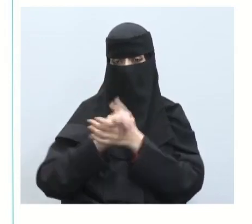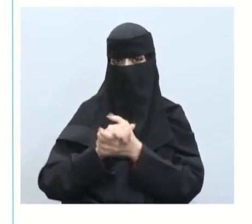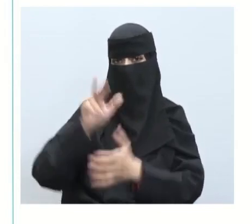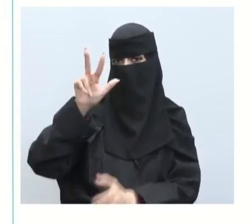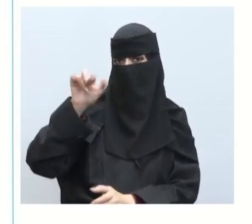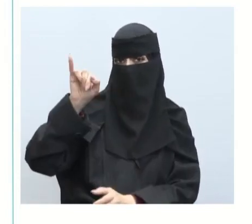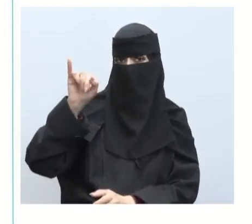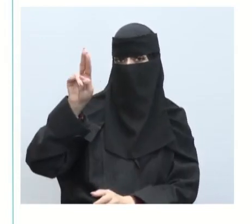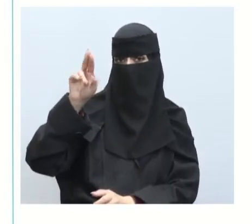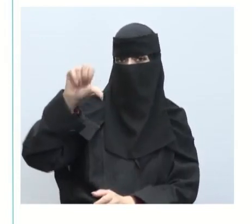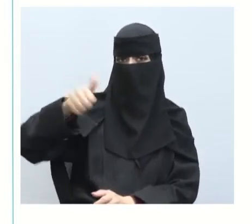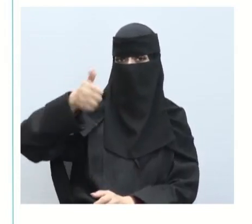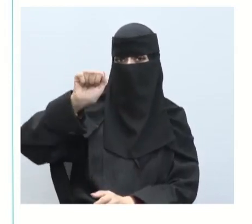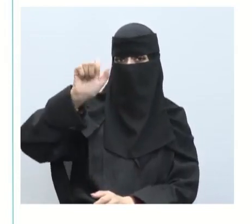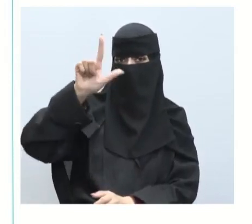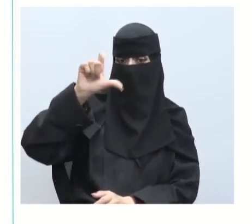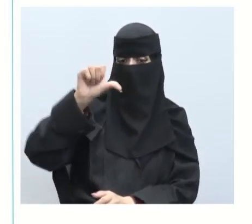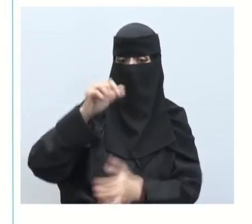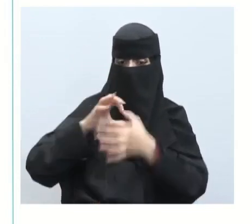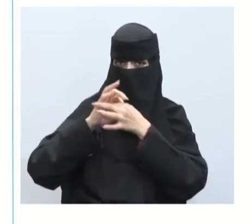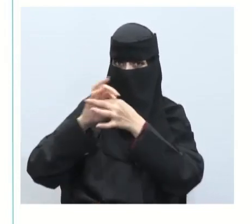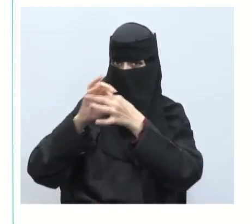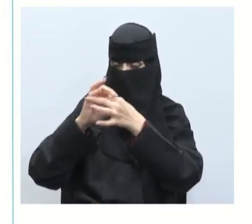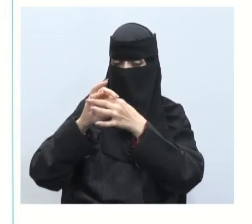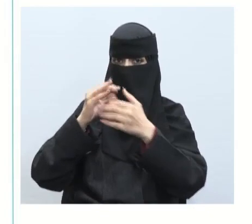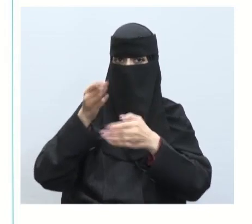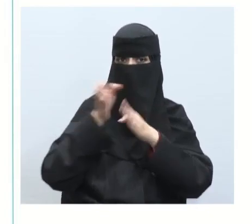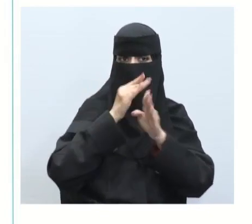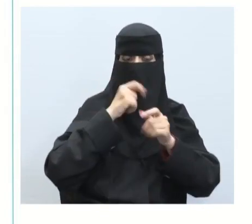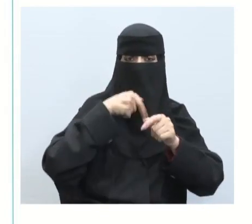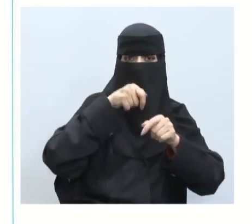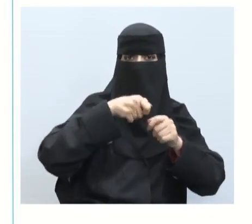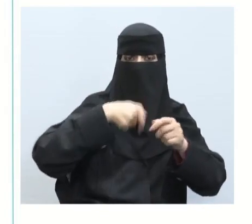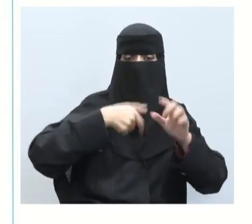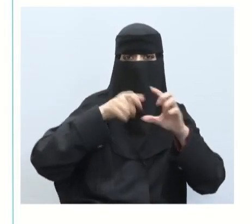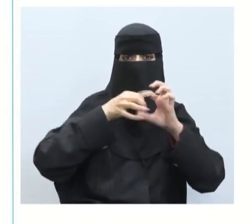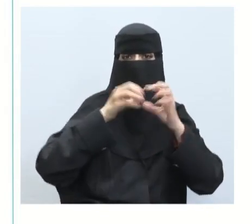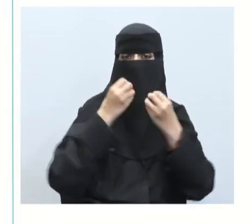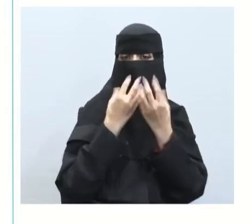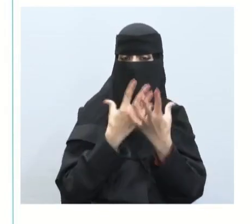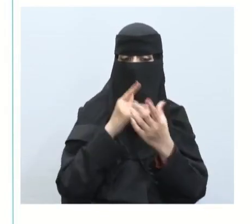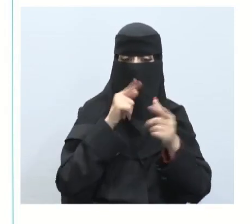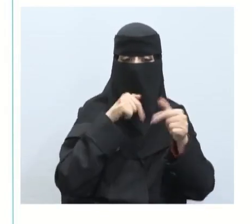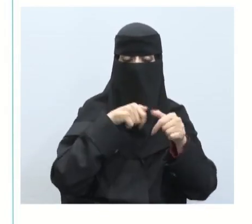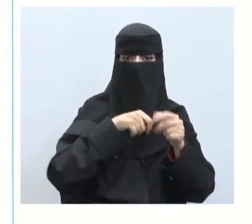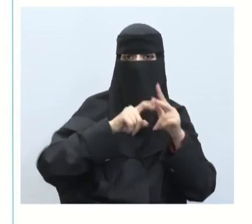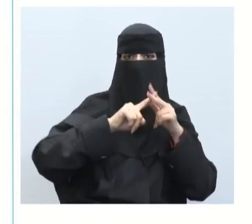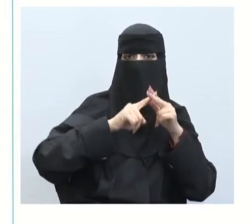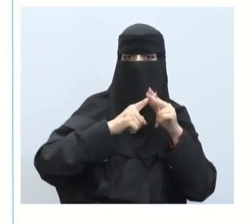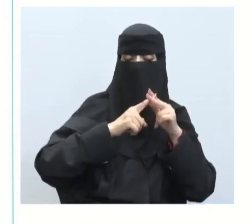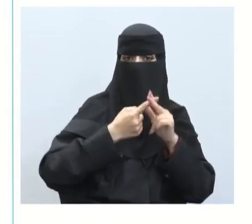بالعلاقات او التواصل وكذلك بناء العلاقات واخيرا صناع القرار اذا ادوار اداريه